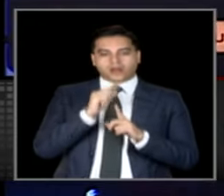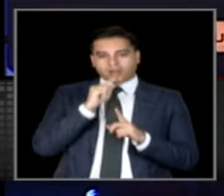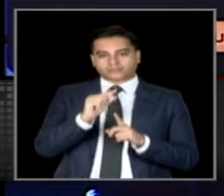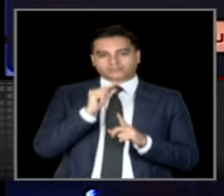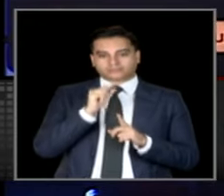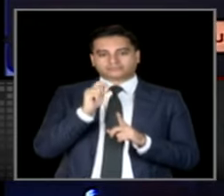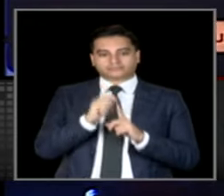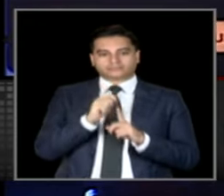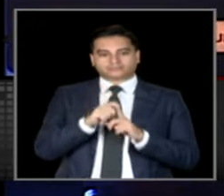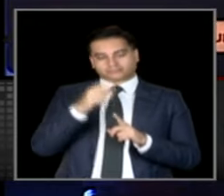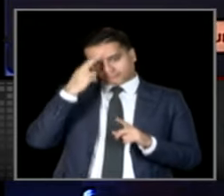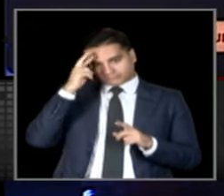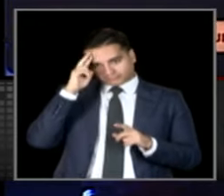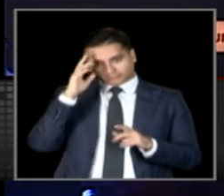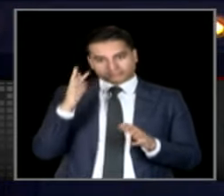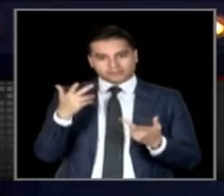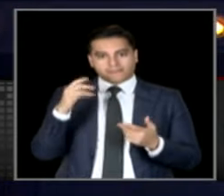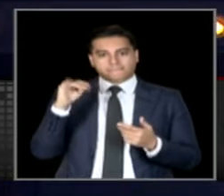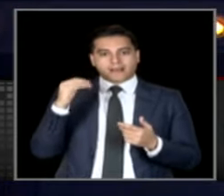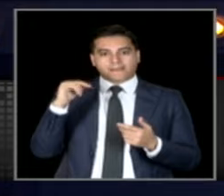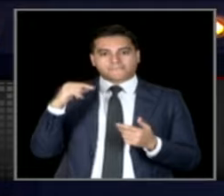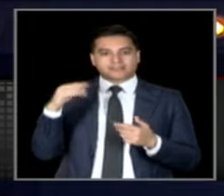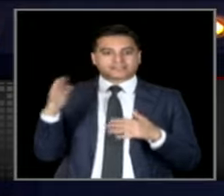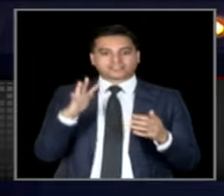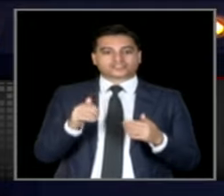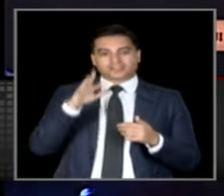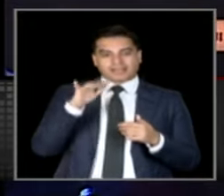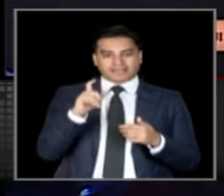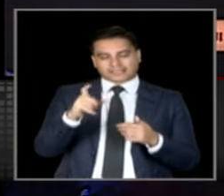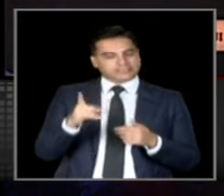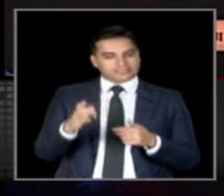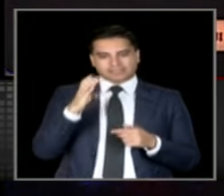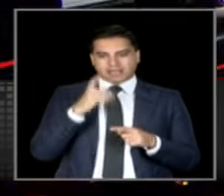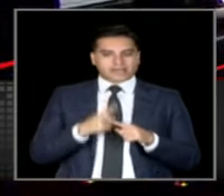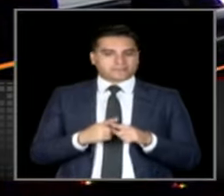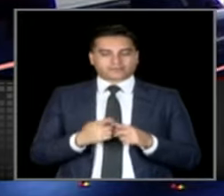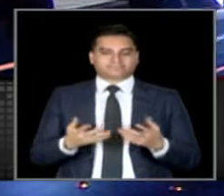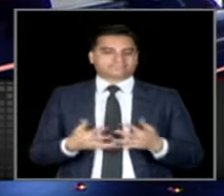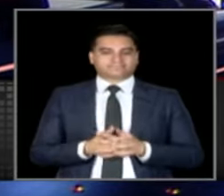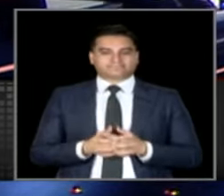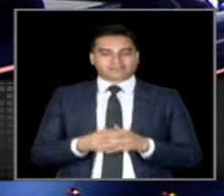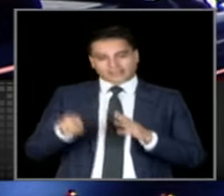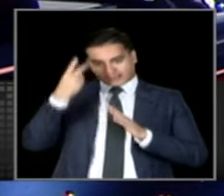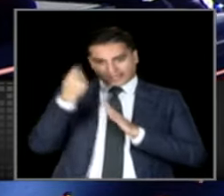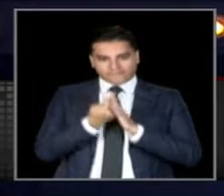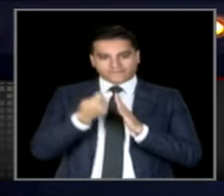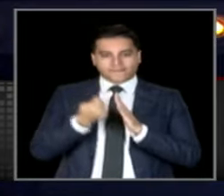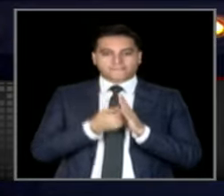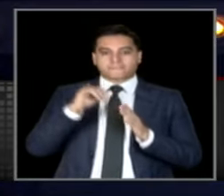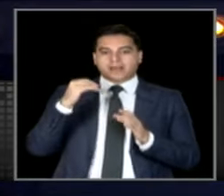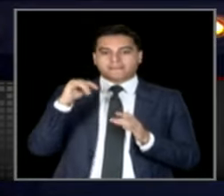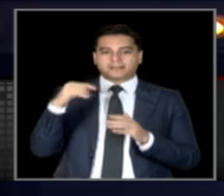هو؟ إجابتك: محمد شاهين. إجابة خاطئة. تأليف محمد أمين